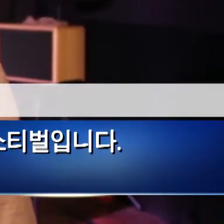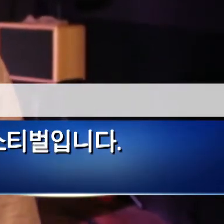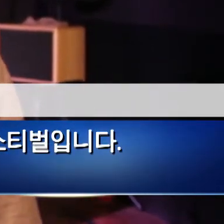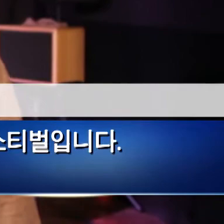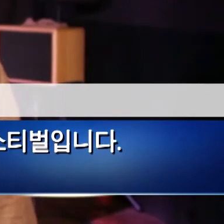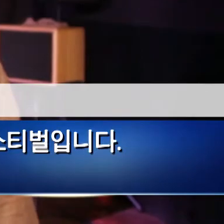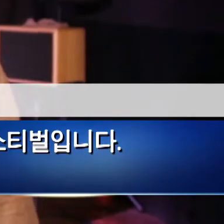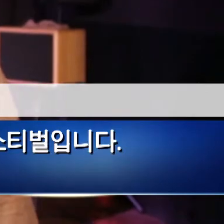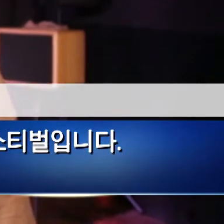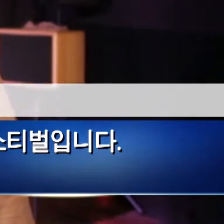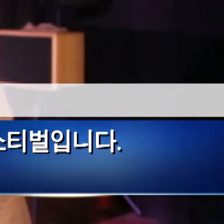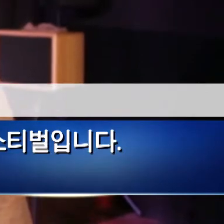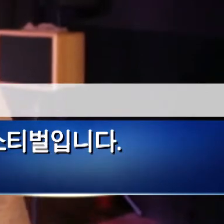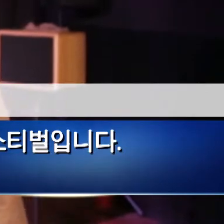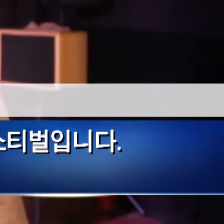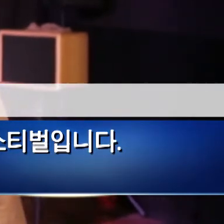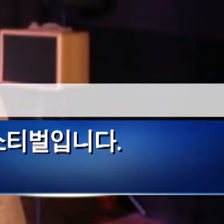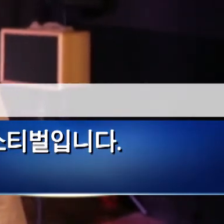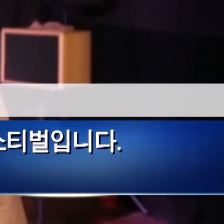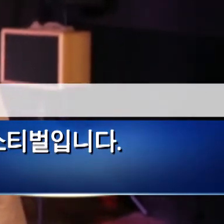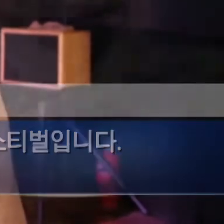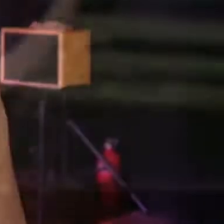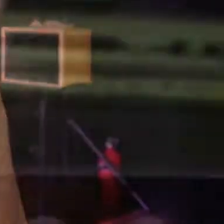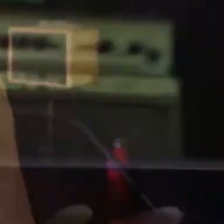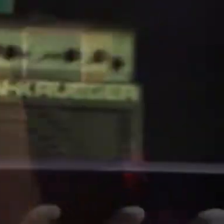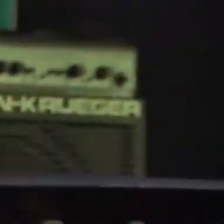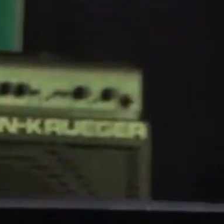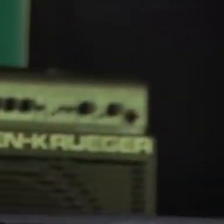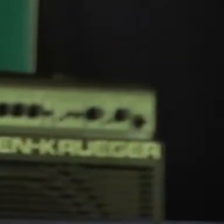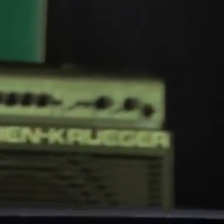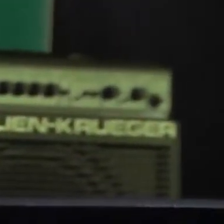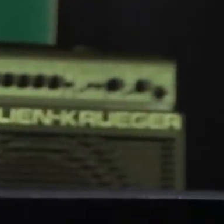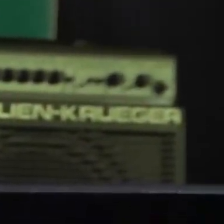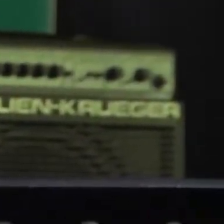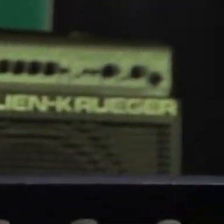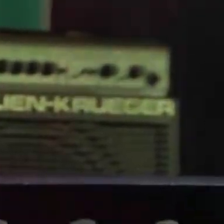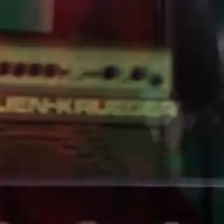있는 축제, 그 재즈 페스티벌입니다.